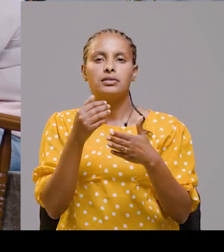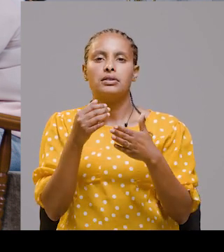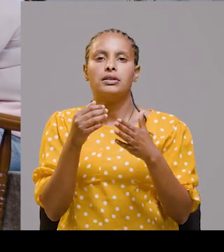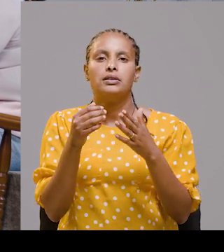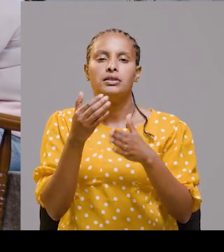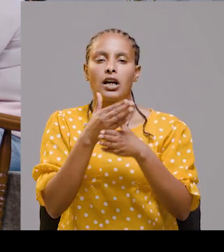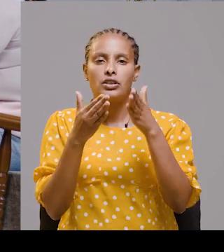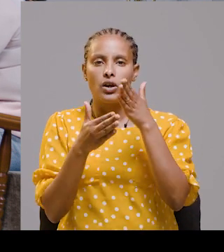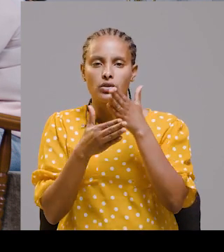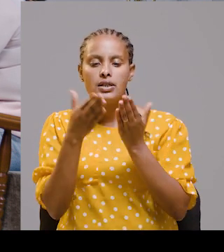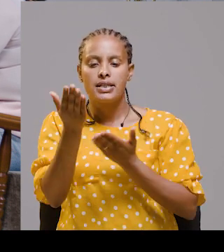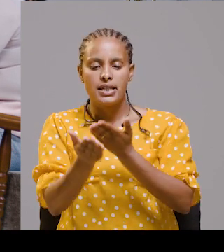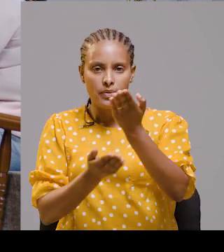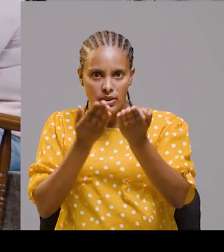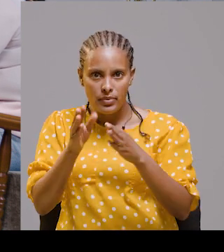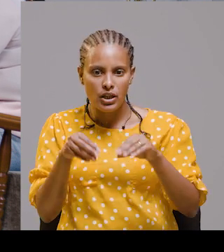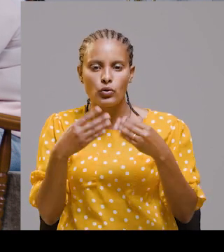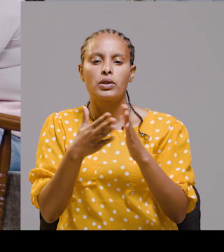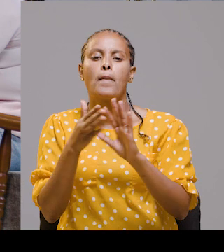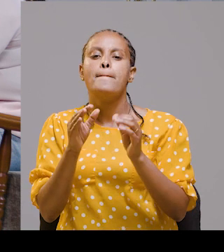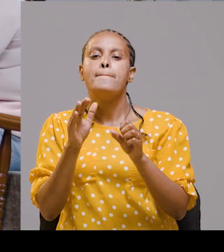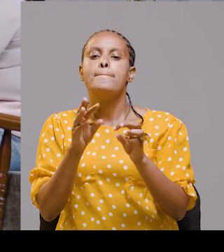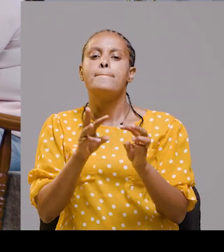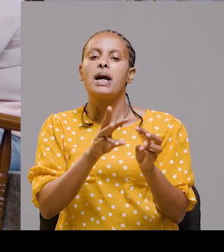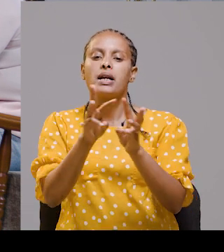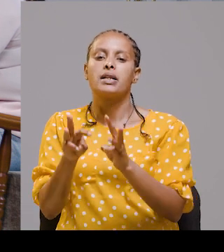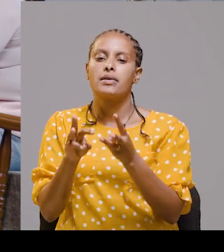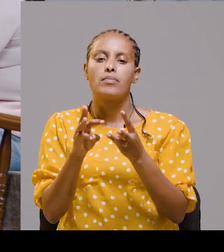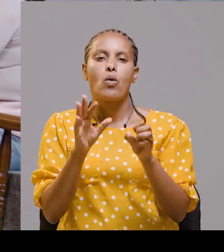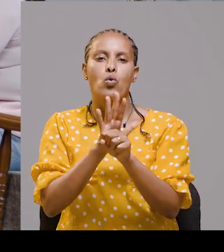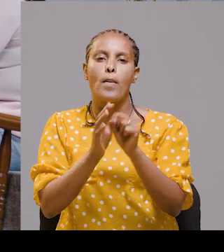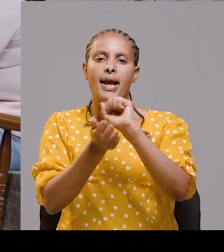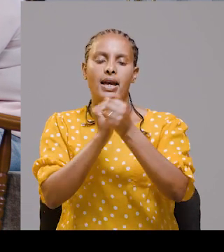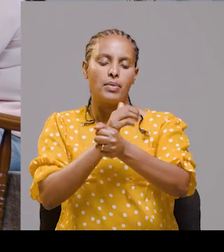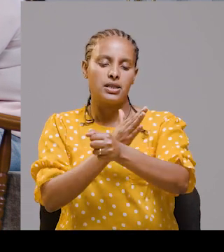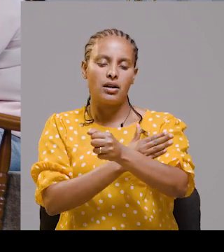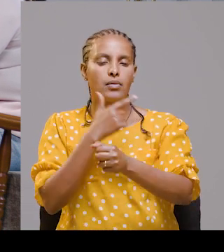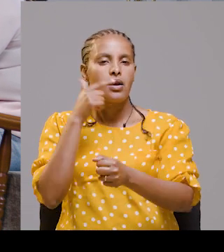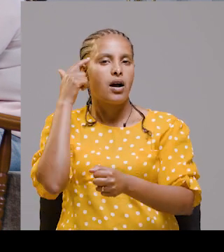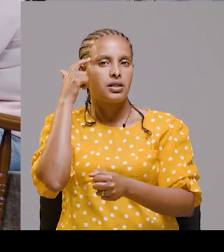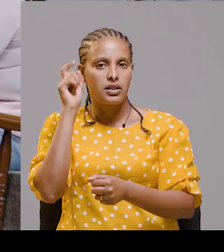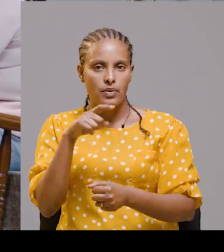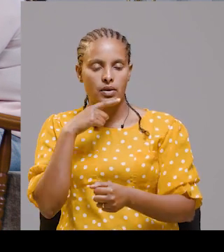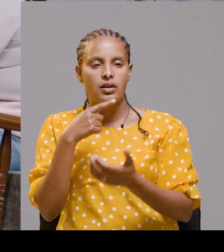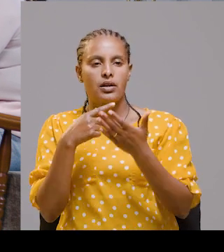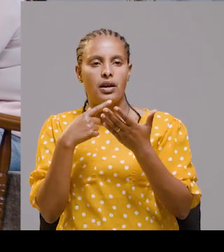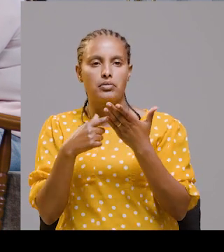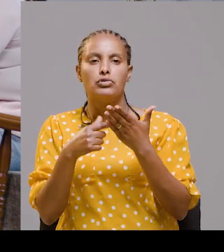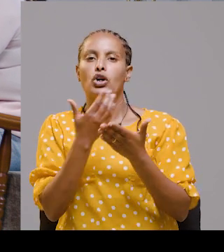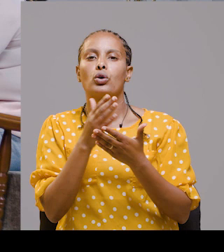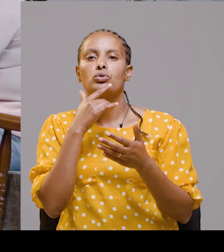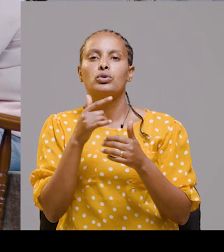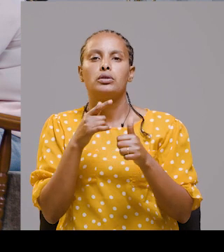ህንጻቸውን ሰርቪስ የሚሰጡበትን መንገድ በሙሉ መቀየር ማስተካከል አለባቸው ብለን ነው እናስበው ነገሮች የሚጀምሩት